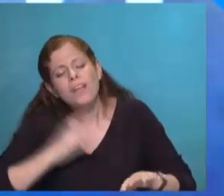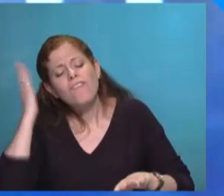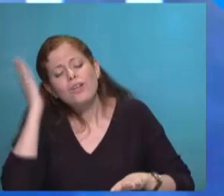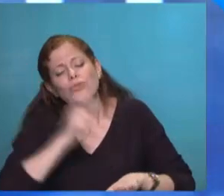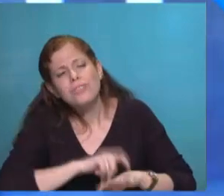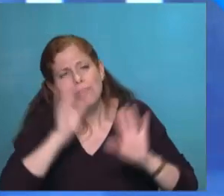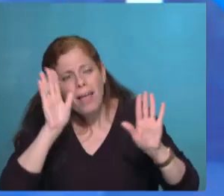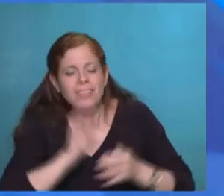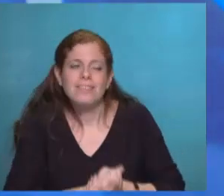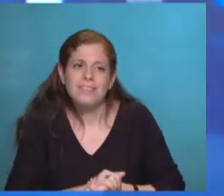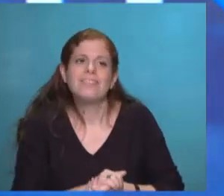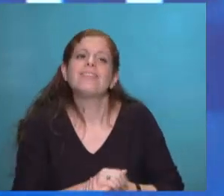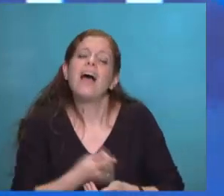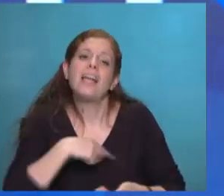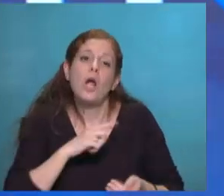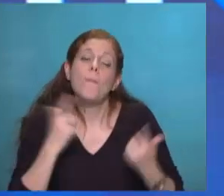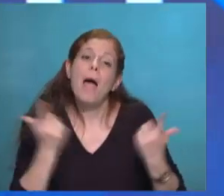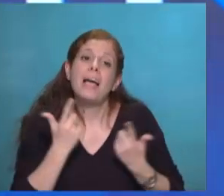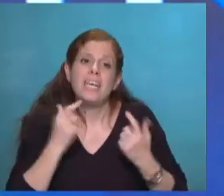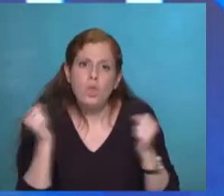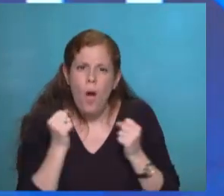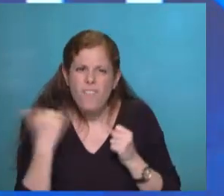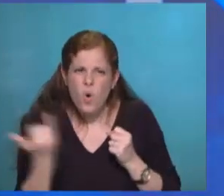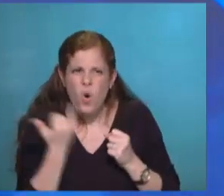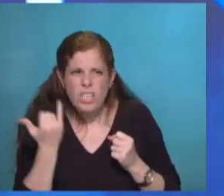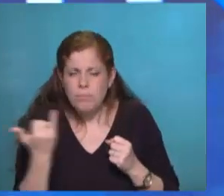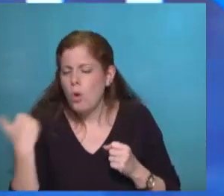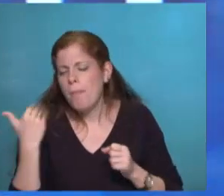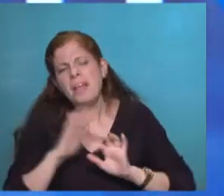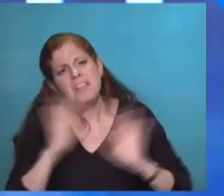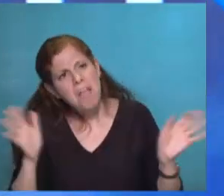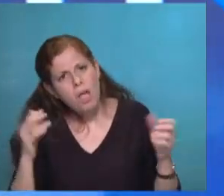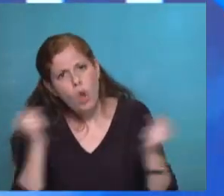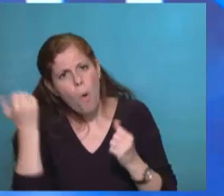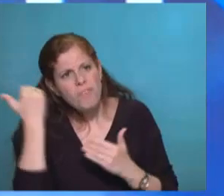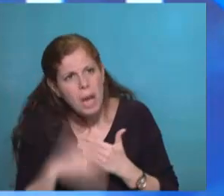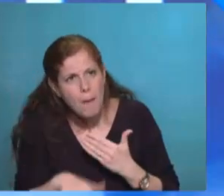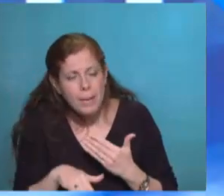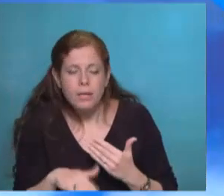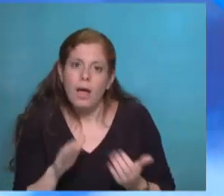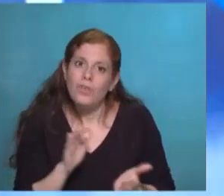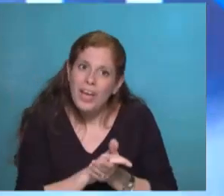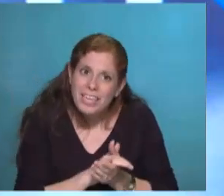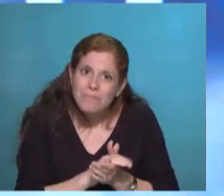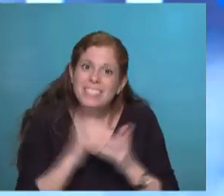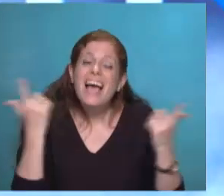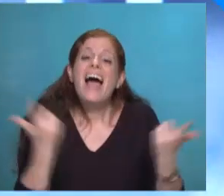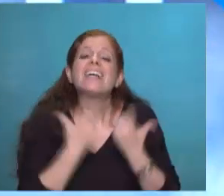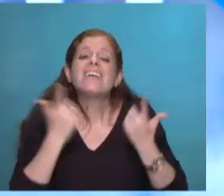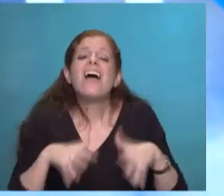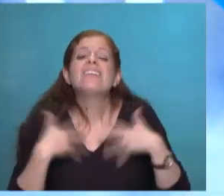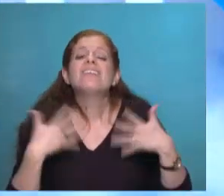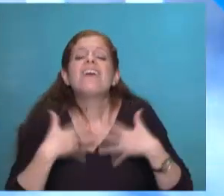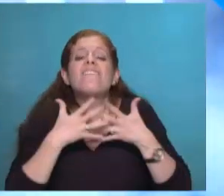עוד רחוק. טוב, אנחנו בחגיגת חורף, לא יודעת, כל הזמן מליני, ואומרים לי, די, שהחורף הזה יסתיים. חברים, זה חגיגה, זה כיף מאוד